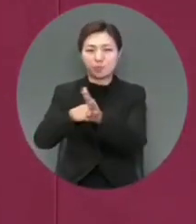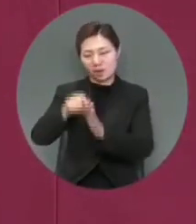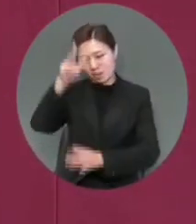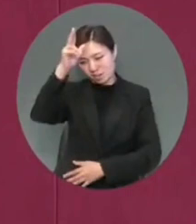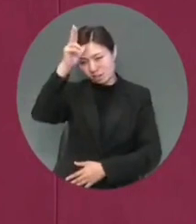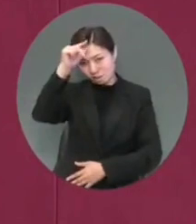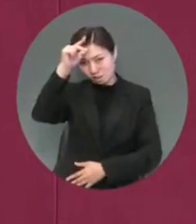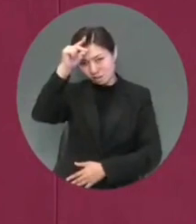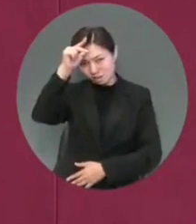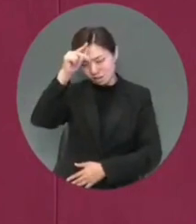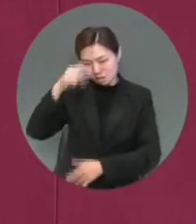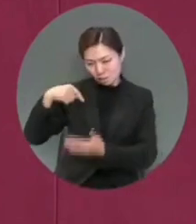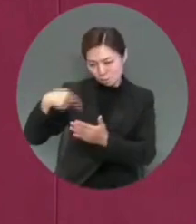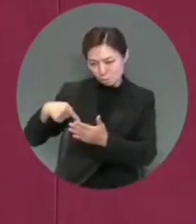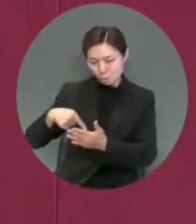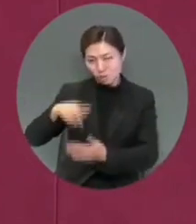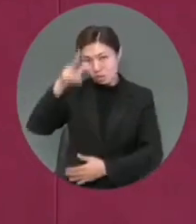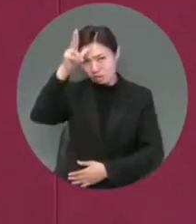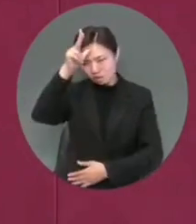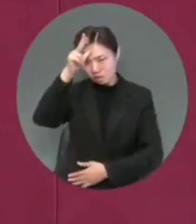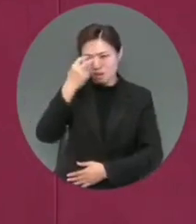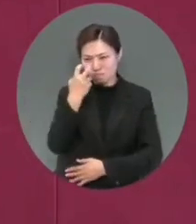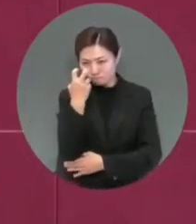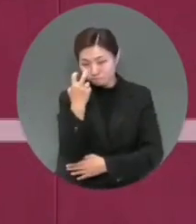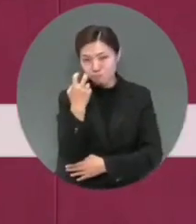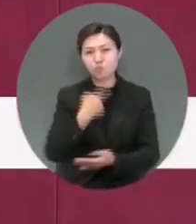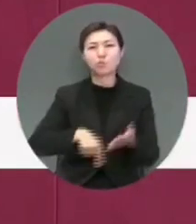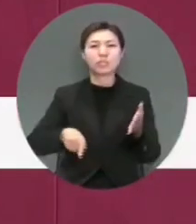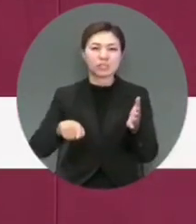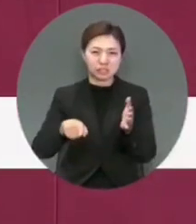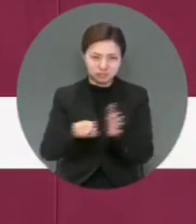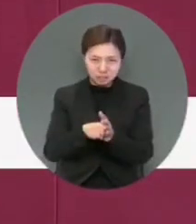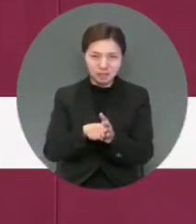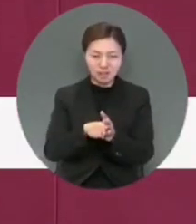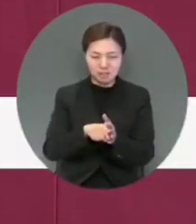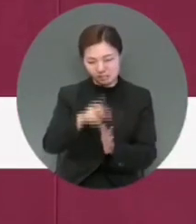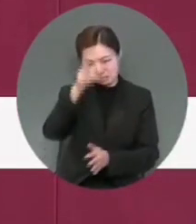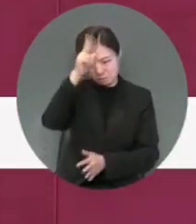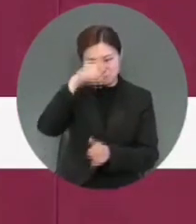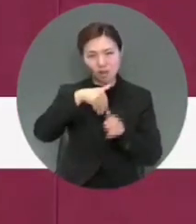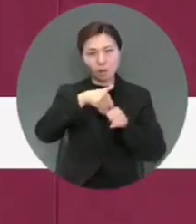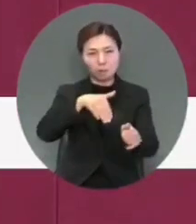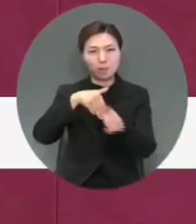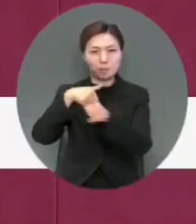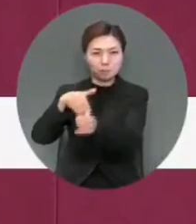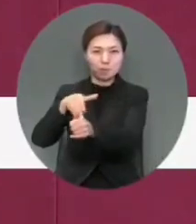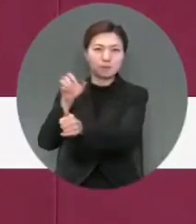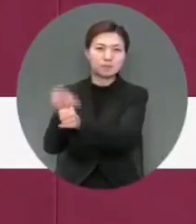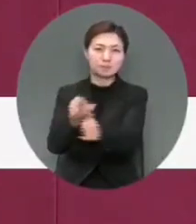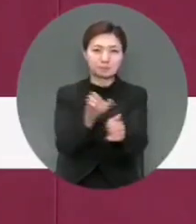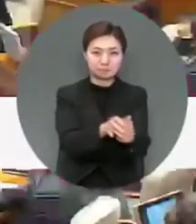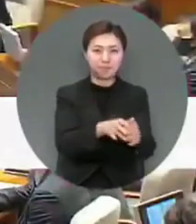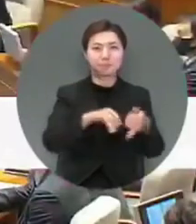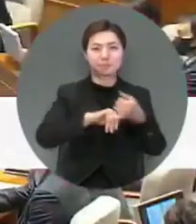예산도 치안 역량을 제고하는 데 중점 배정하겠습니다.